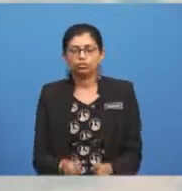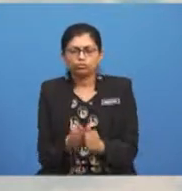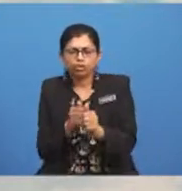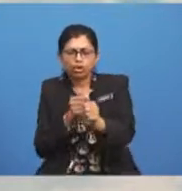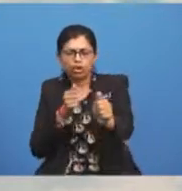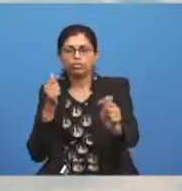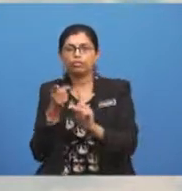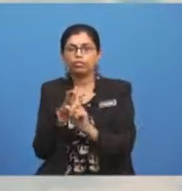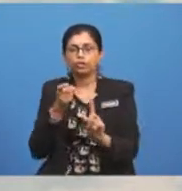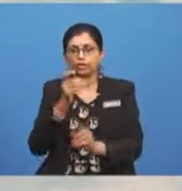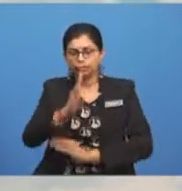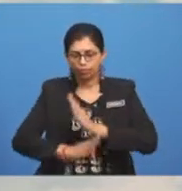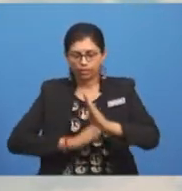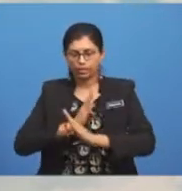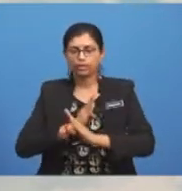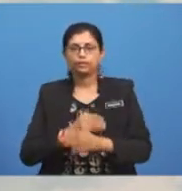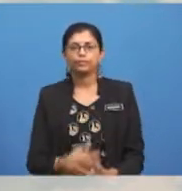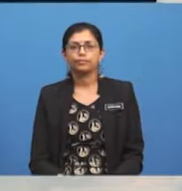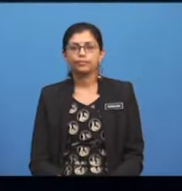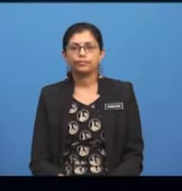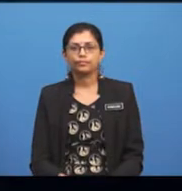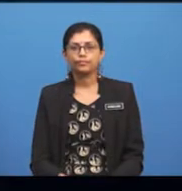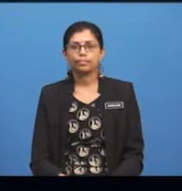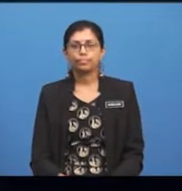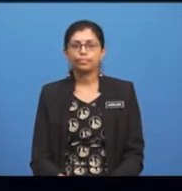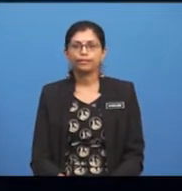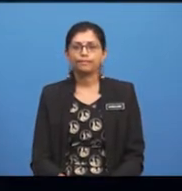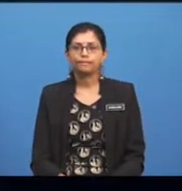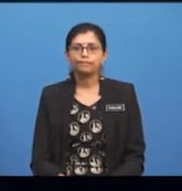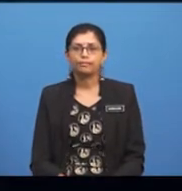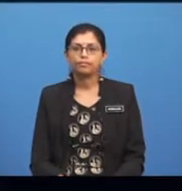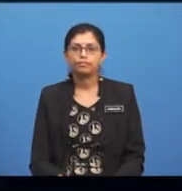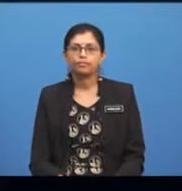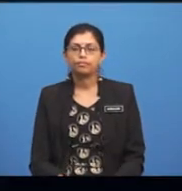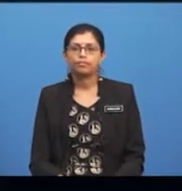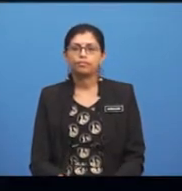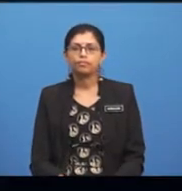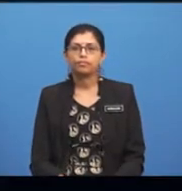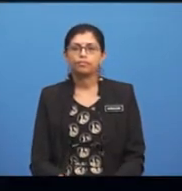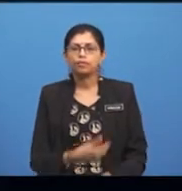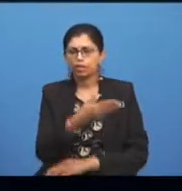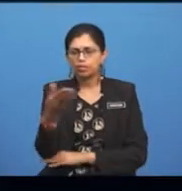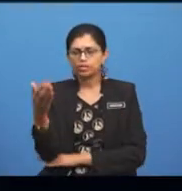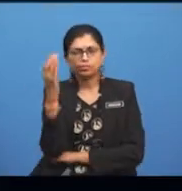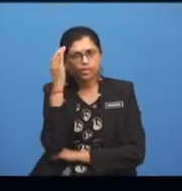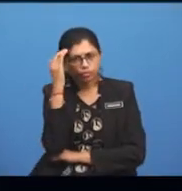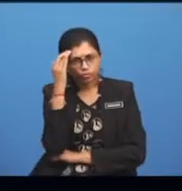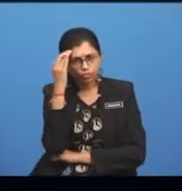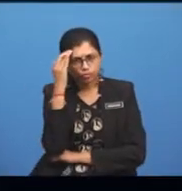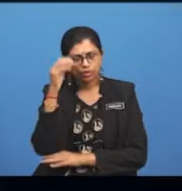dari permukaan bumi. Okey murid-murid, tahukah anda